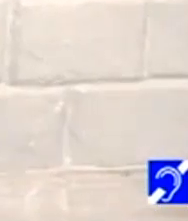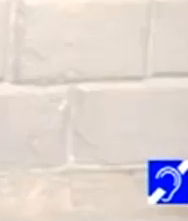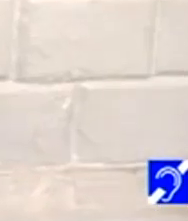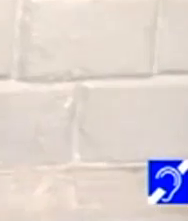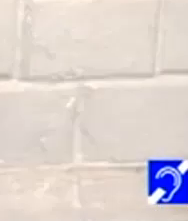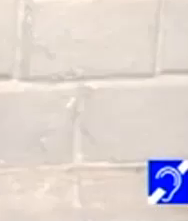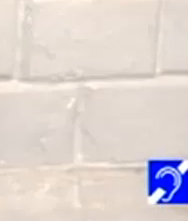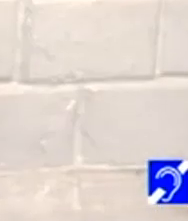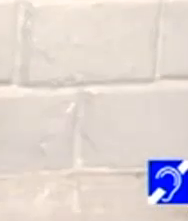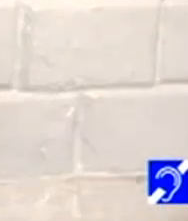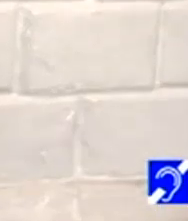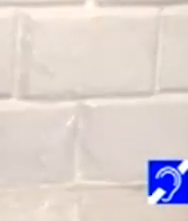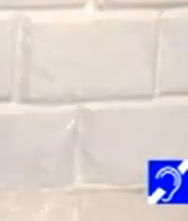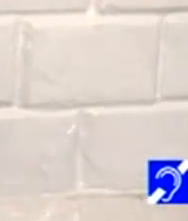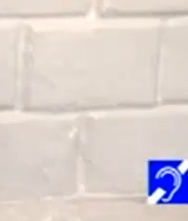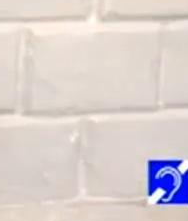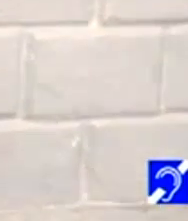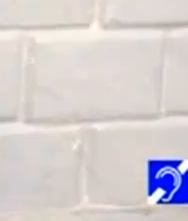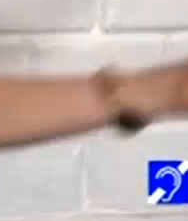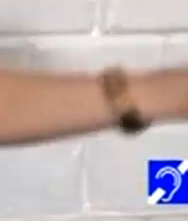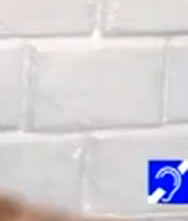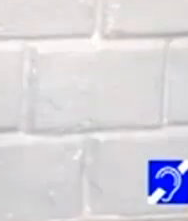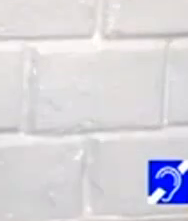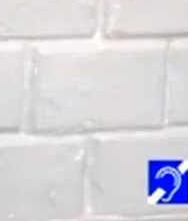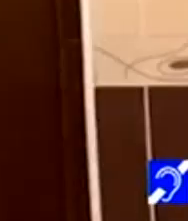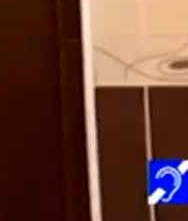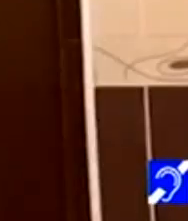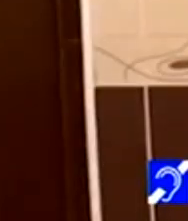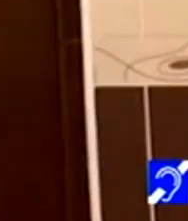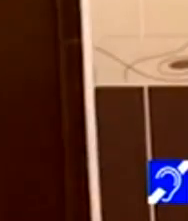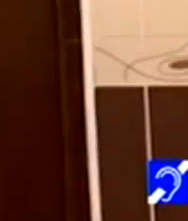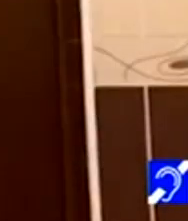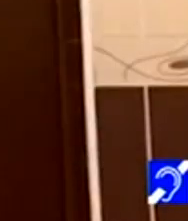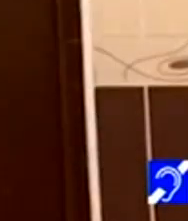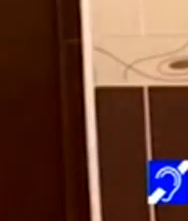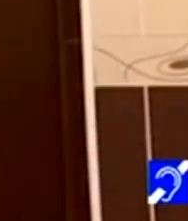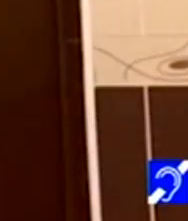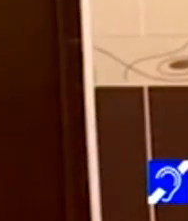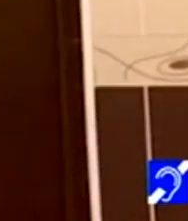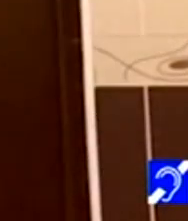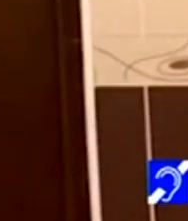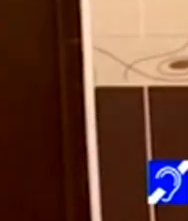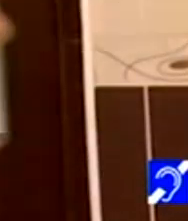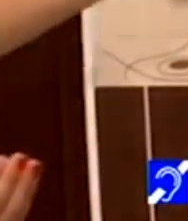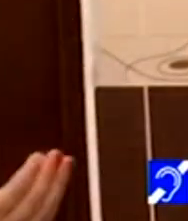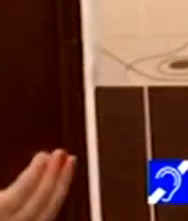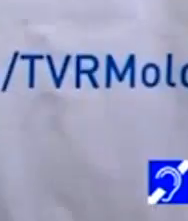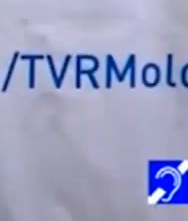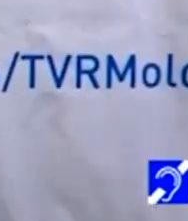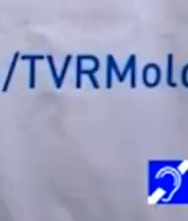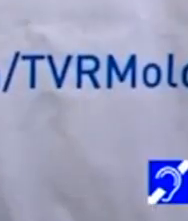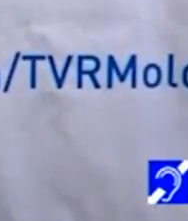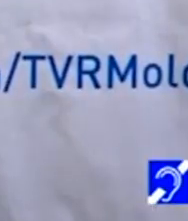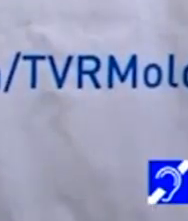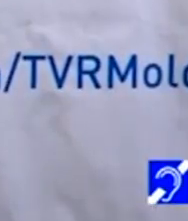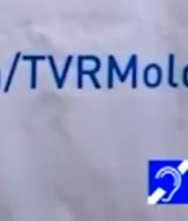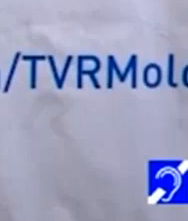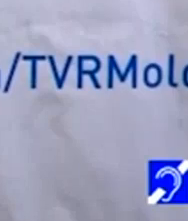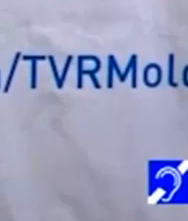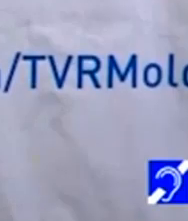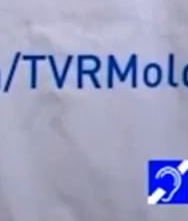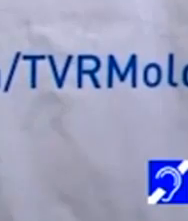se mai examinează oportunitatea și avem deja câteva opțiuni de a crea câteva filiale a centrului de triaj